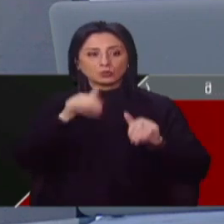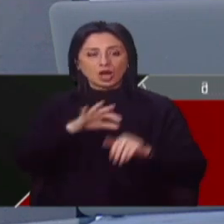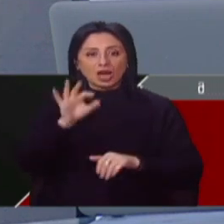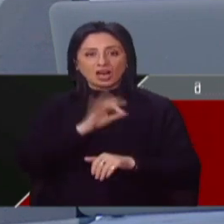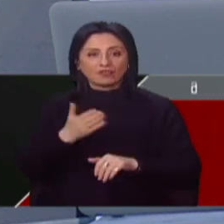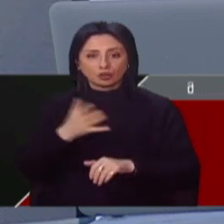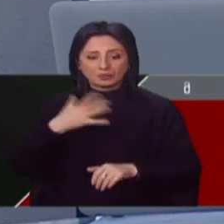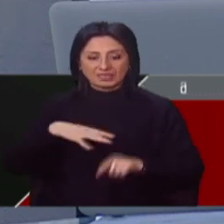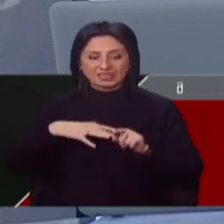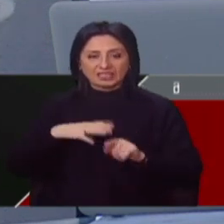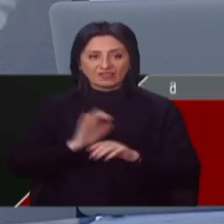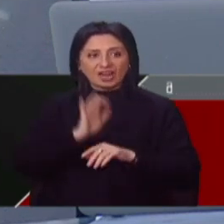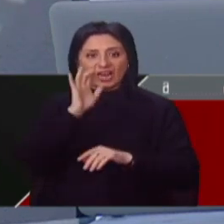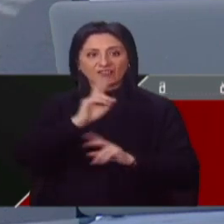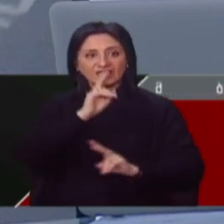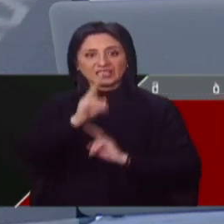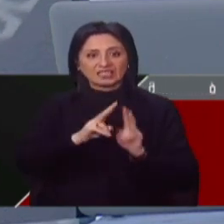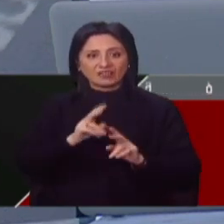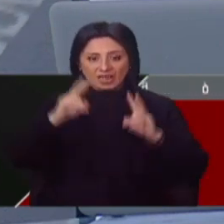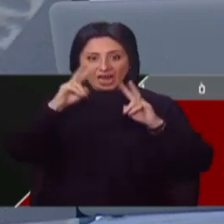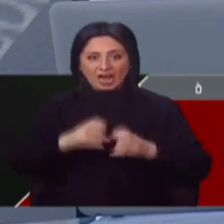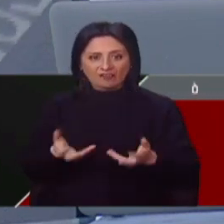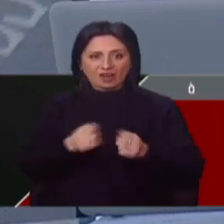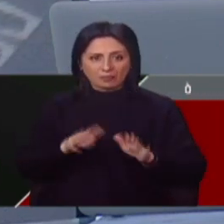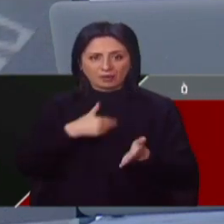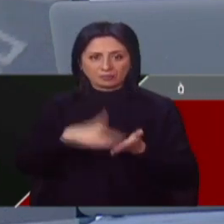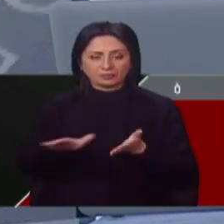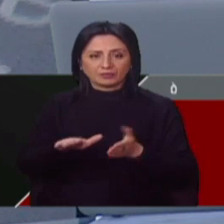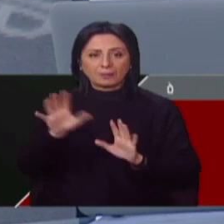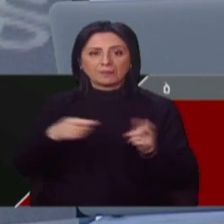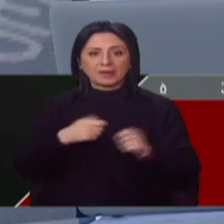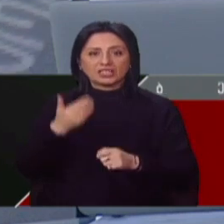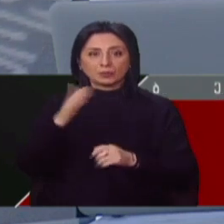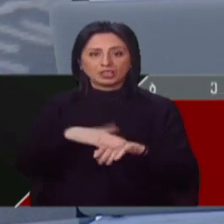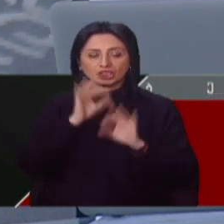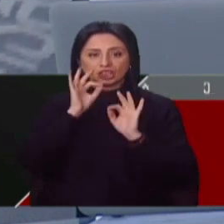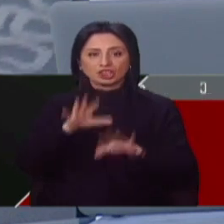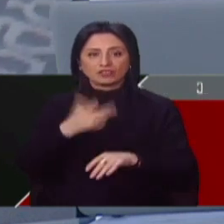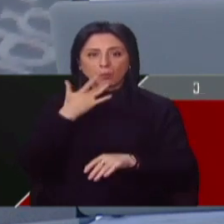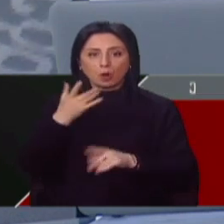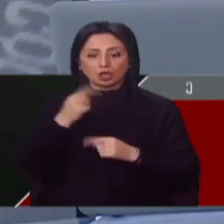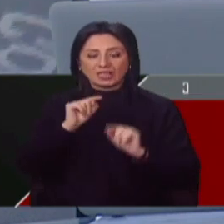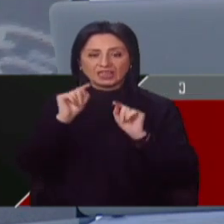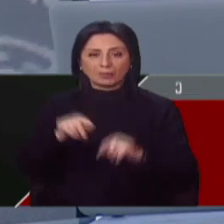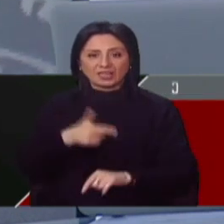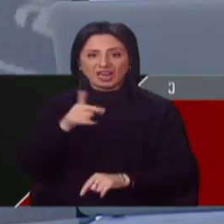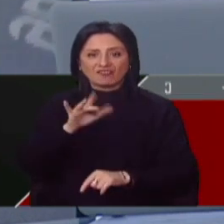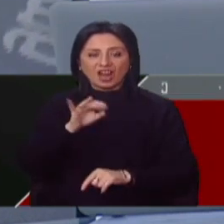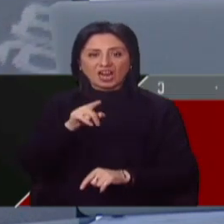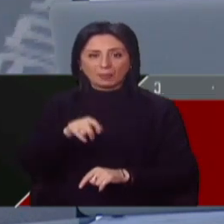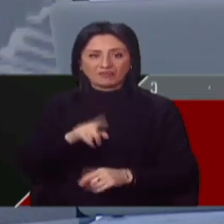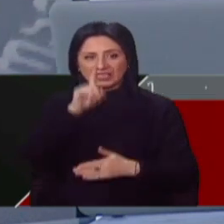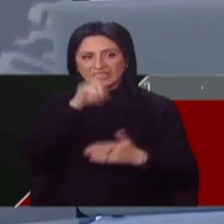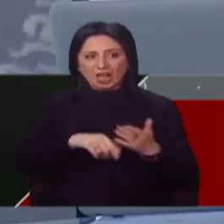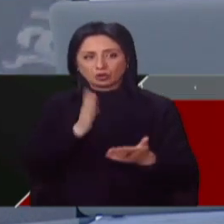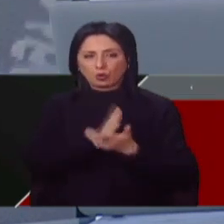gadatsqvetleba romlitats sakartvelodan gagzavneli sachivari gansakhilvaladats ki ar miigas prezidentis mer shetsqalebuli da politikashi dabrunebuli niga guaramiastvis sando